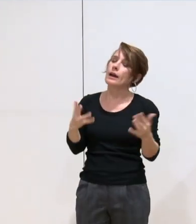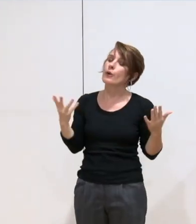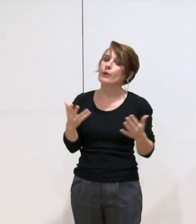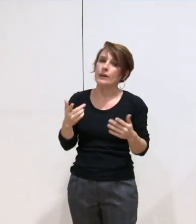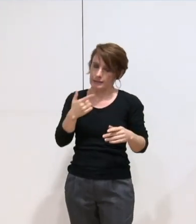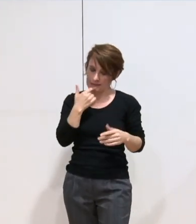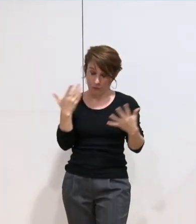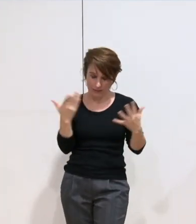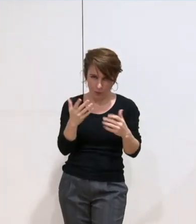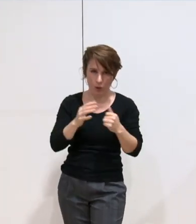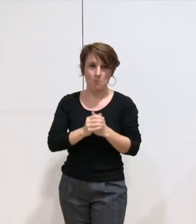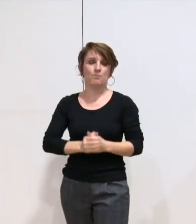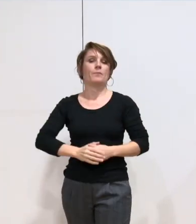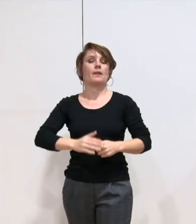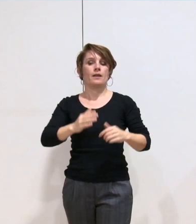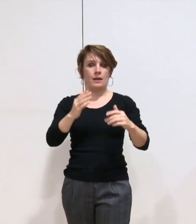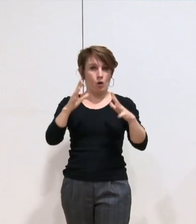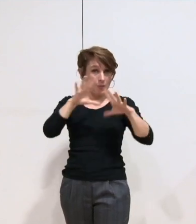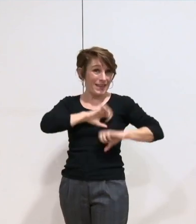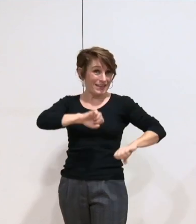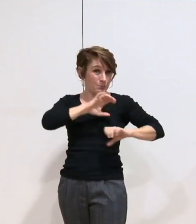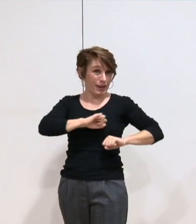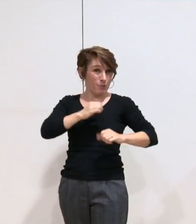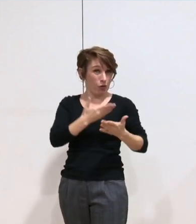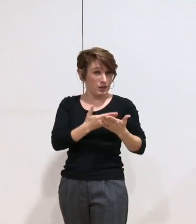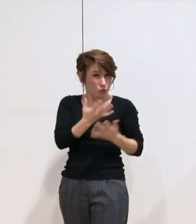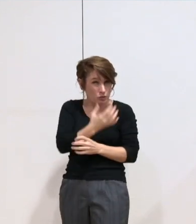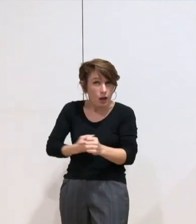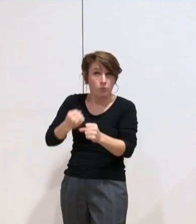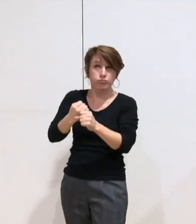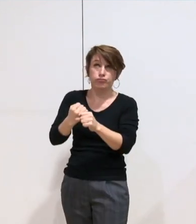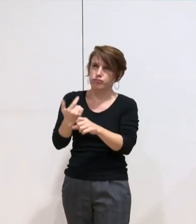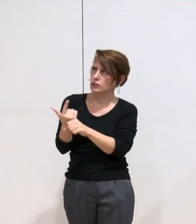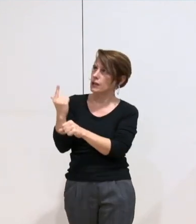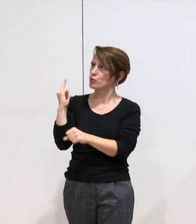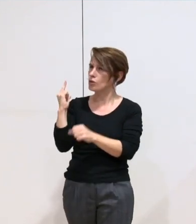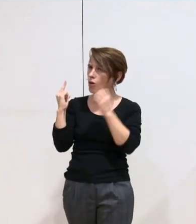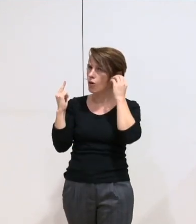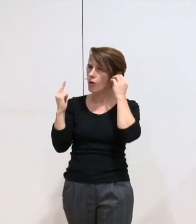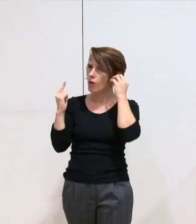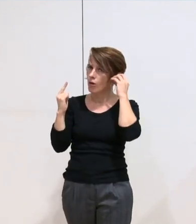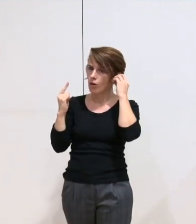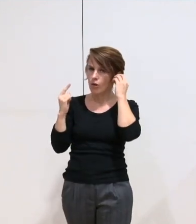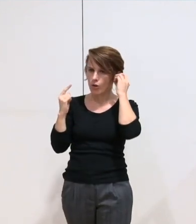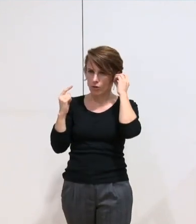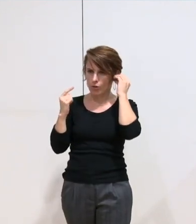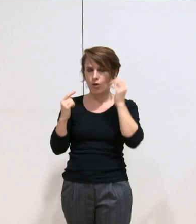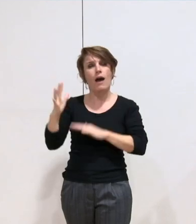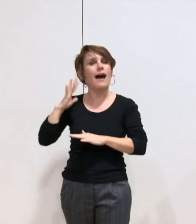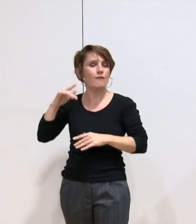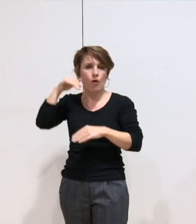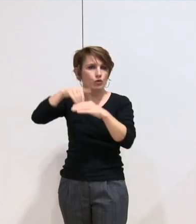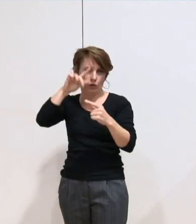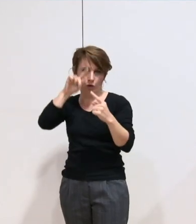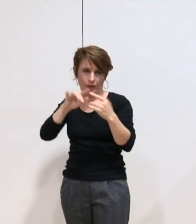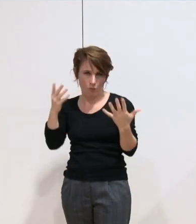enfin jusqu'avant la mise en œuvre de cette expérimentation, qui doit dater de 2 années, concernait les enfants, les ados,